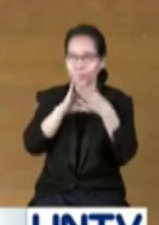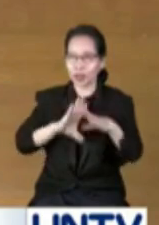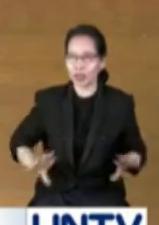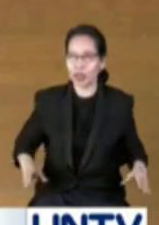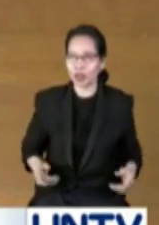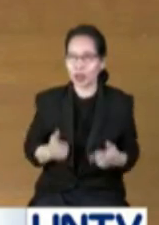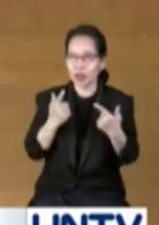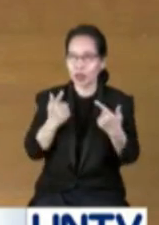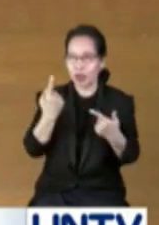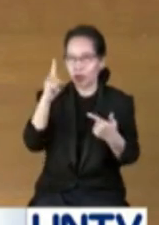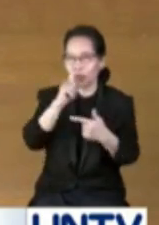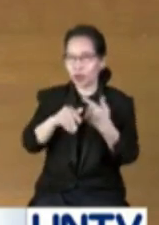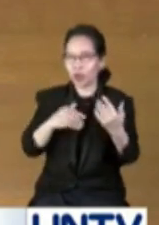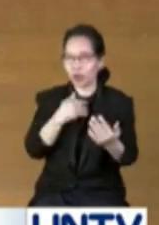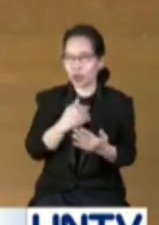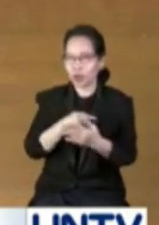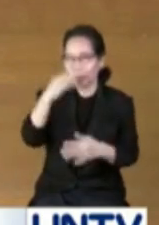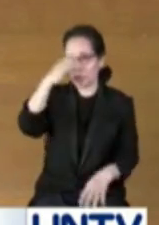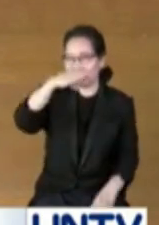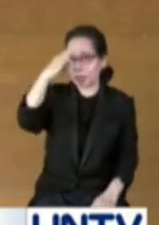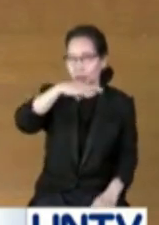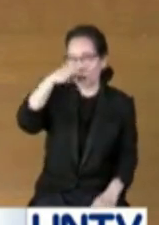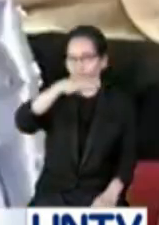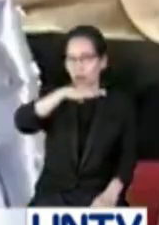lahat ng Pilipino.